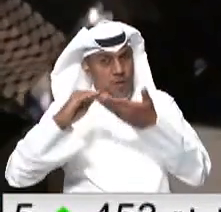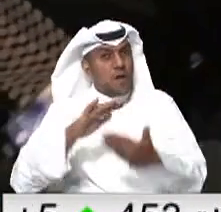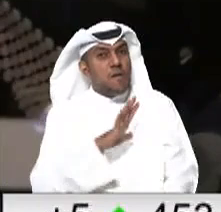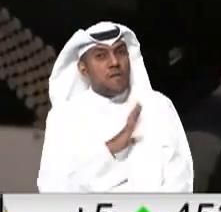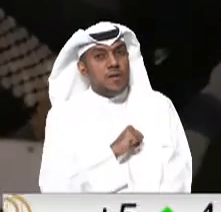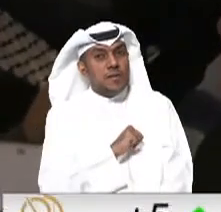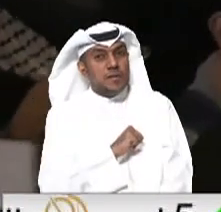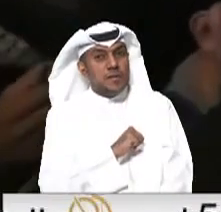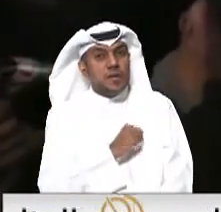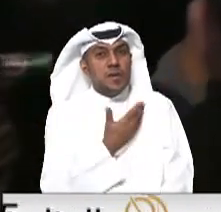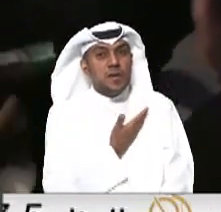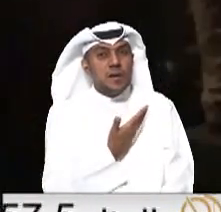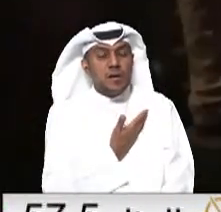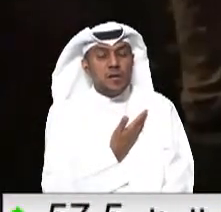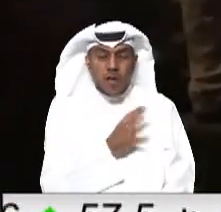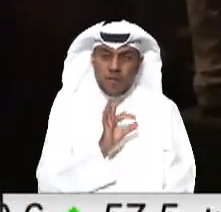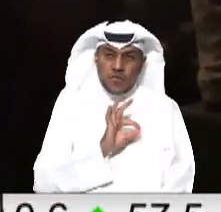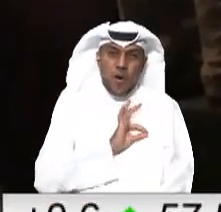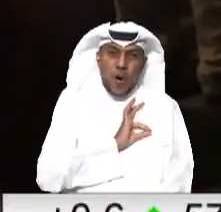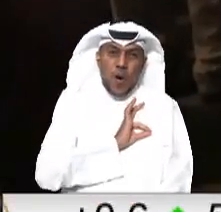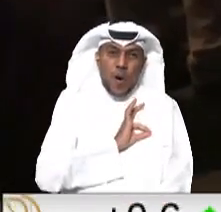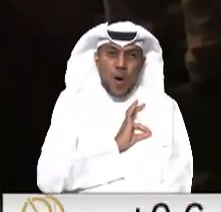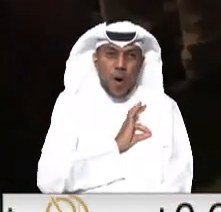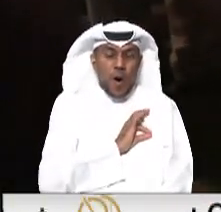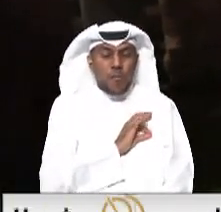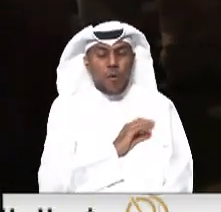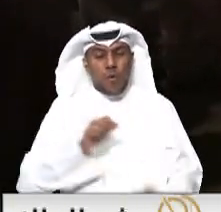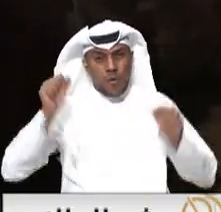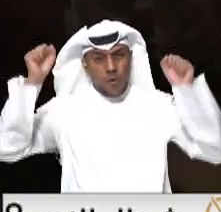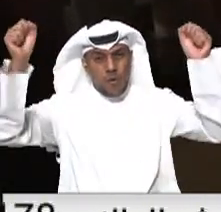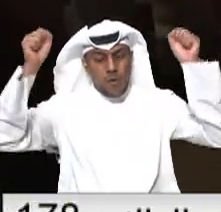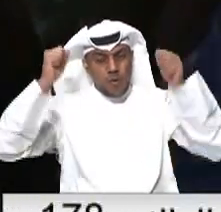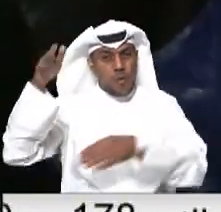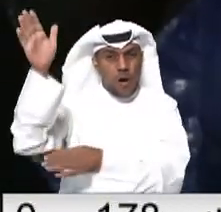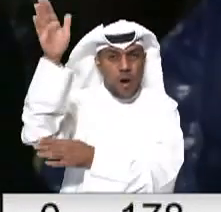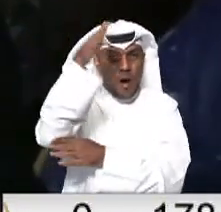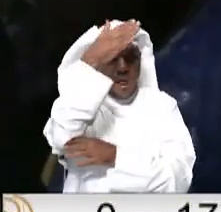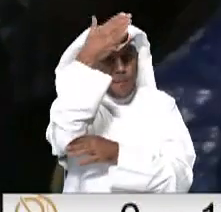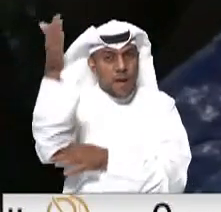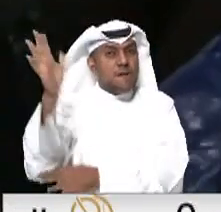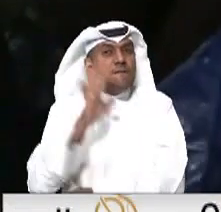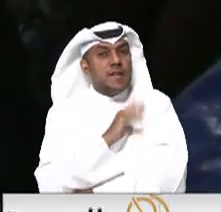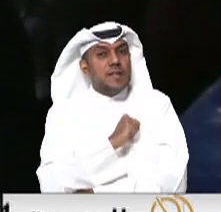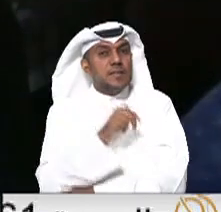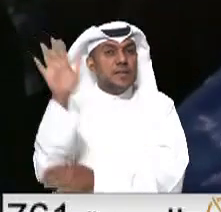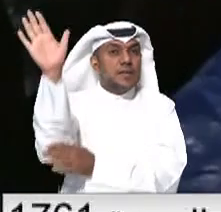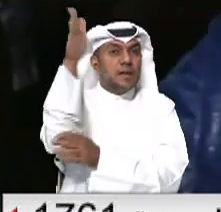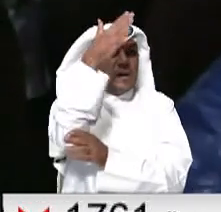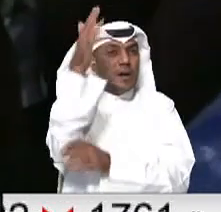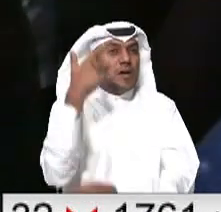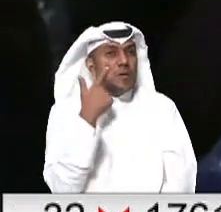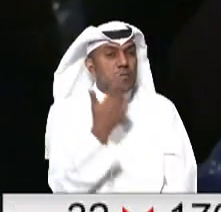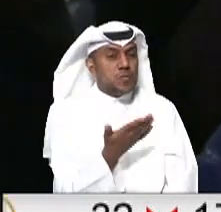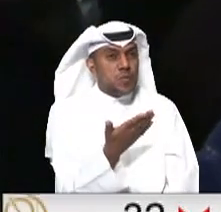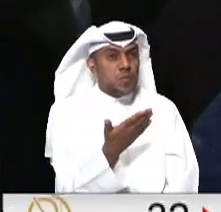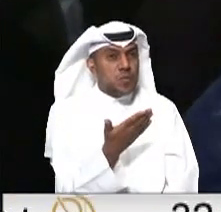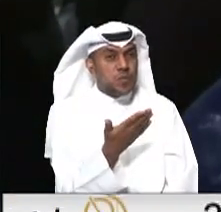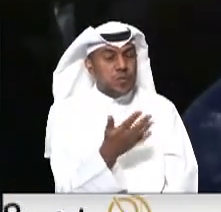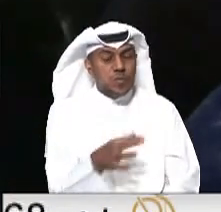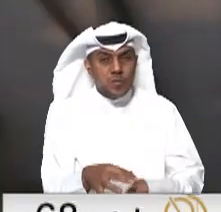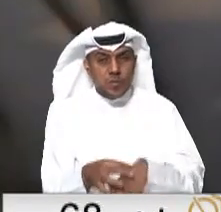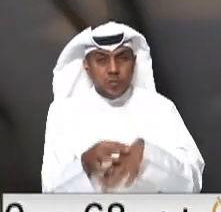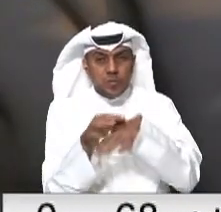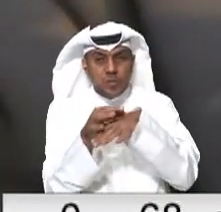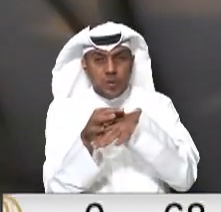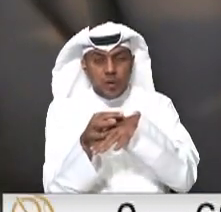بالجرائم البشعة التي تقترفها دولة الاحتلال الإسرائيلي بحق الشعب الفلسطيني الأعزل في قطاع غزة. صور الجرحى والشهداء